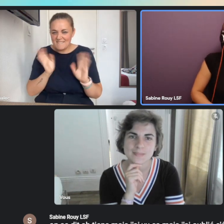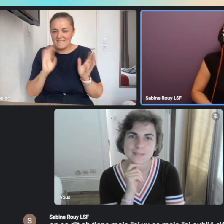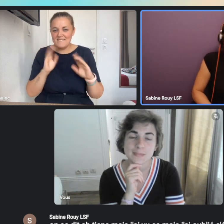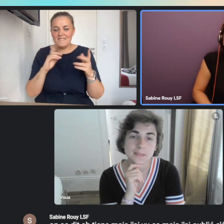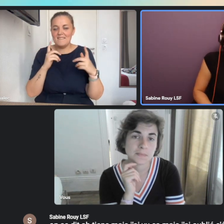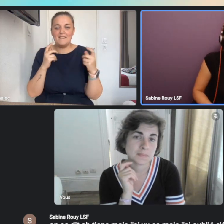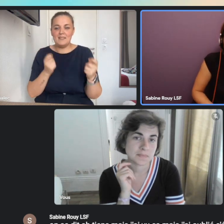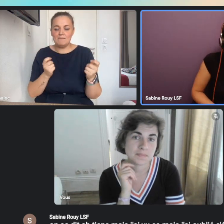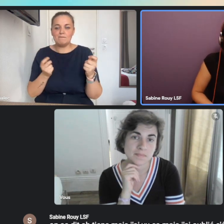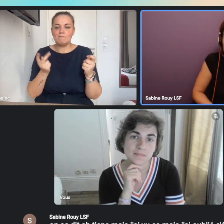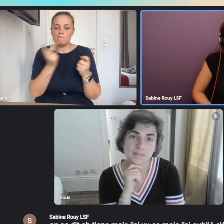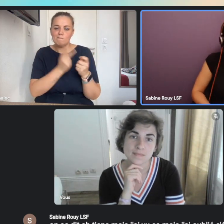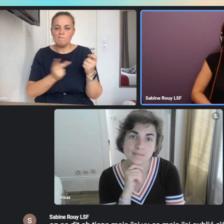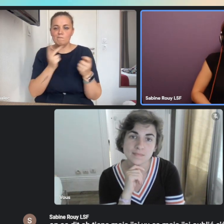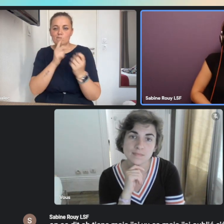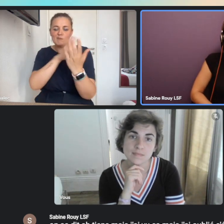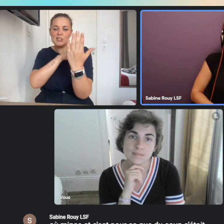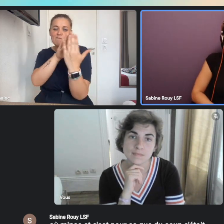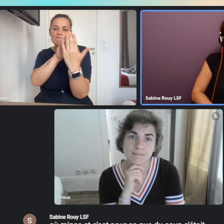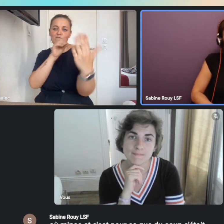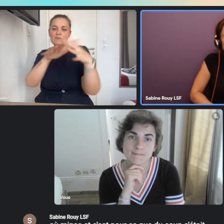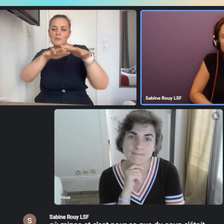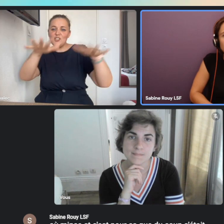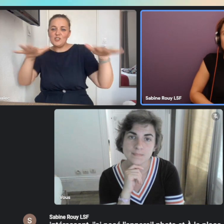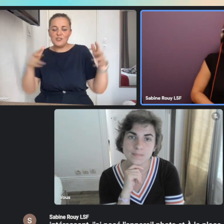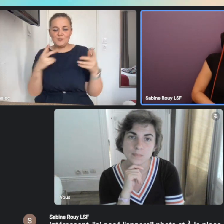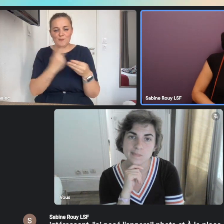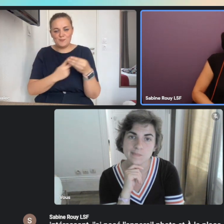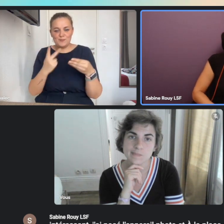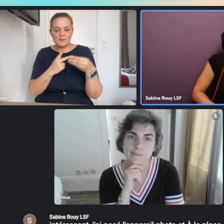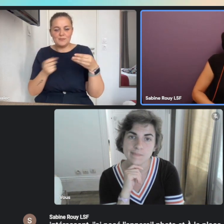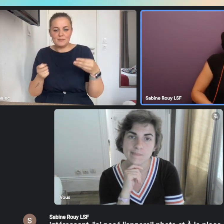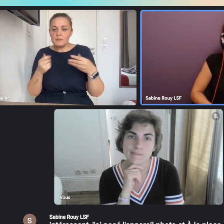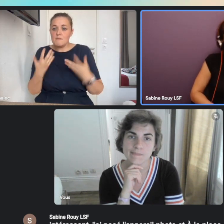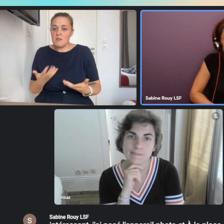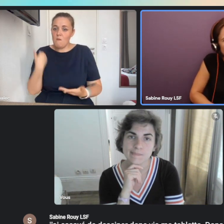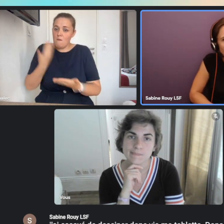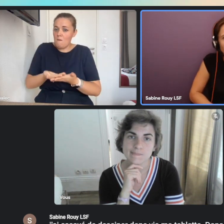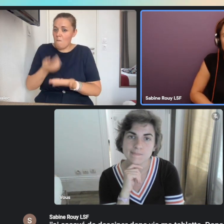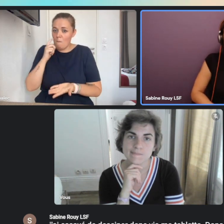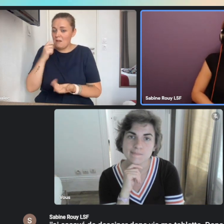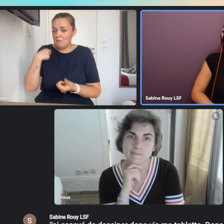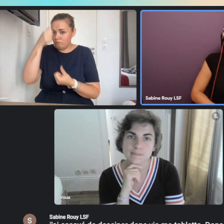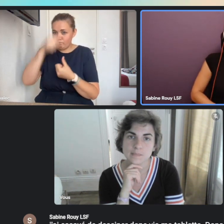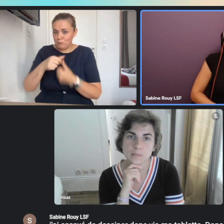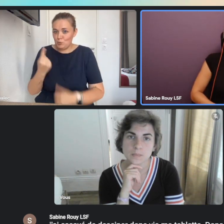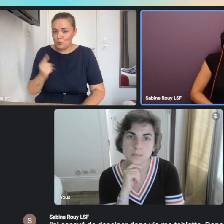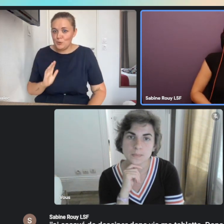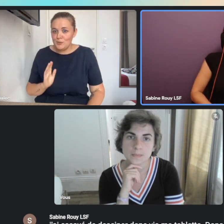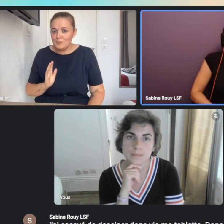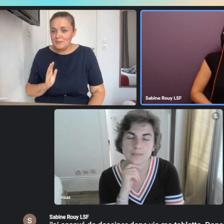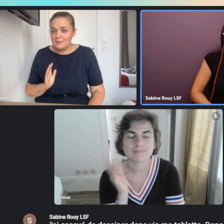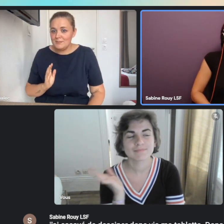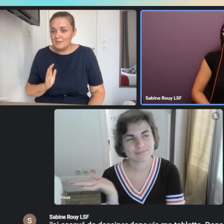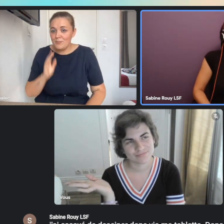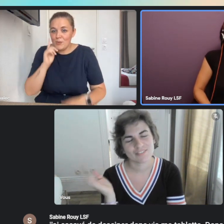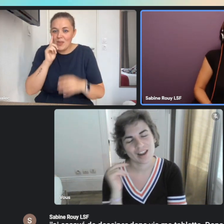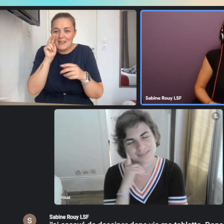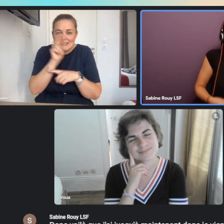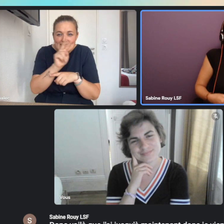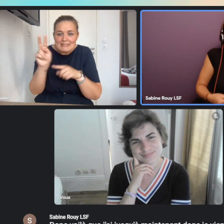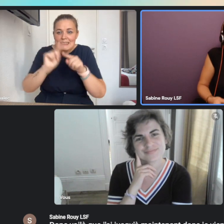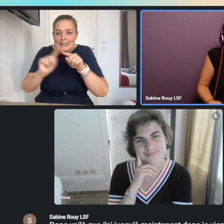dessins, même si c'était maladroit, c'est pas grave. Donc j'ai essayé de dessiner, de faire des modèles, par exemple, de paysages. Donc là,